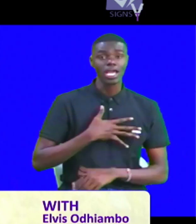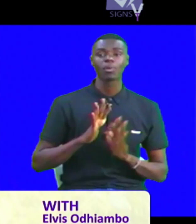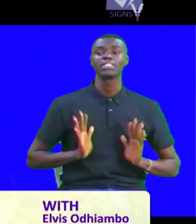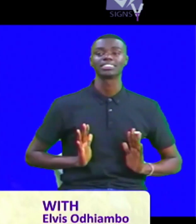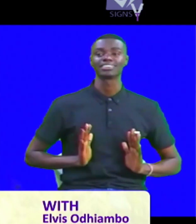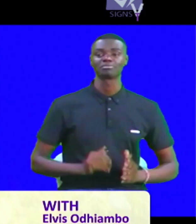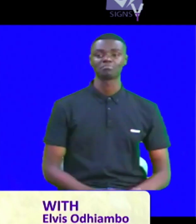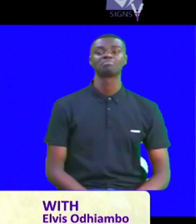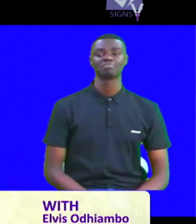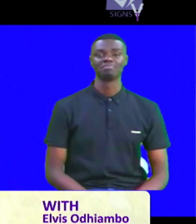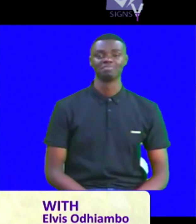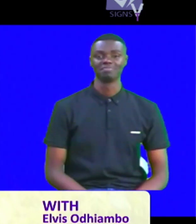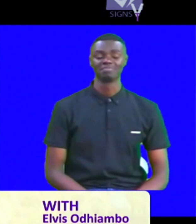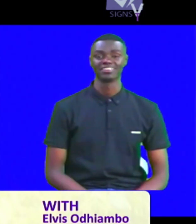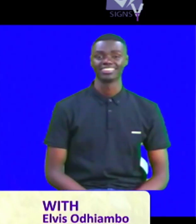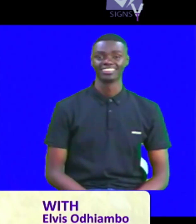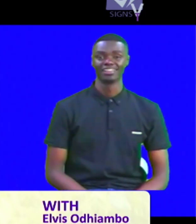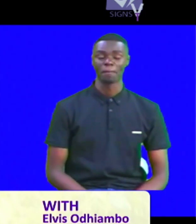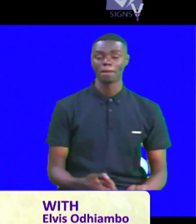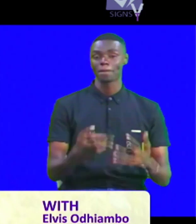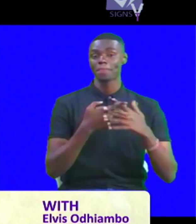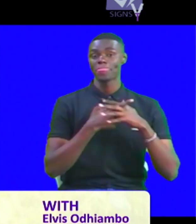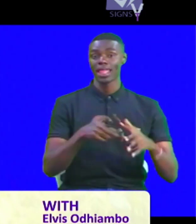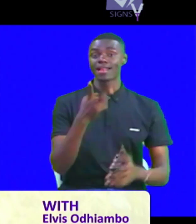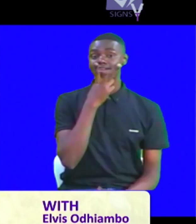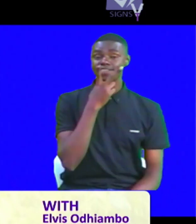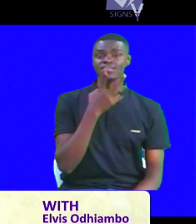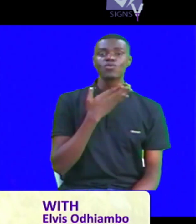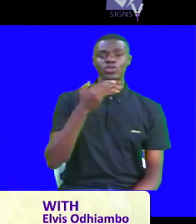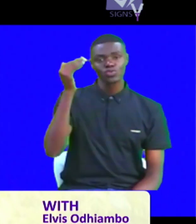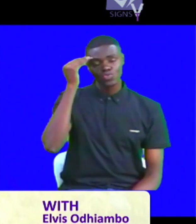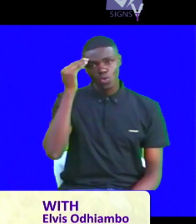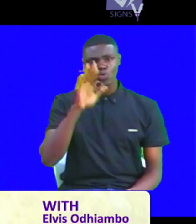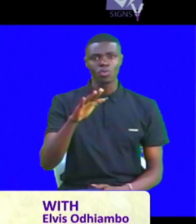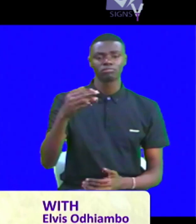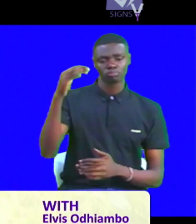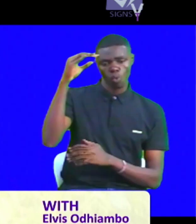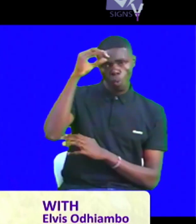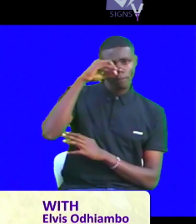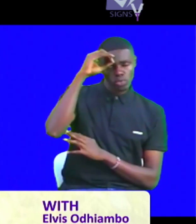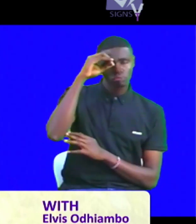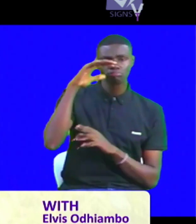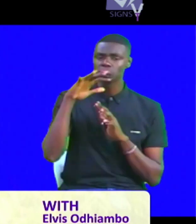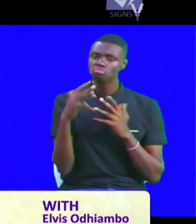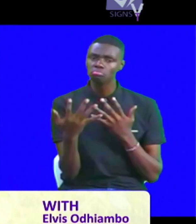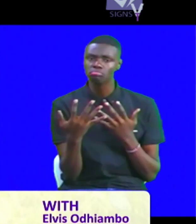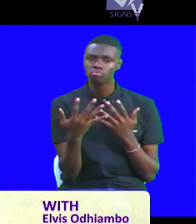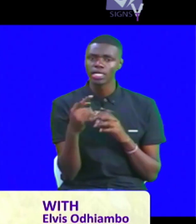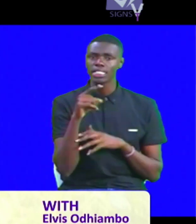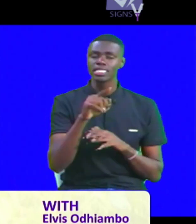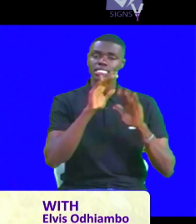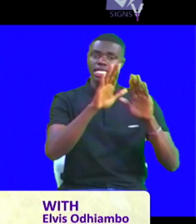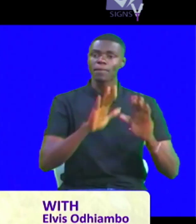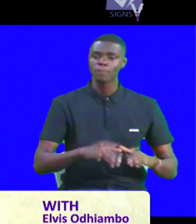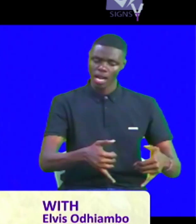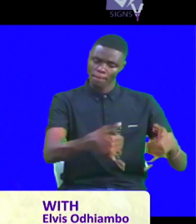Hii ligi hizi season, hii ligi ni yetu. Haya basi. Now as we start off, Elvis, I want to know your perspective